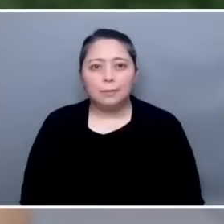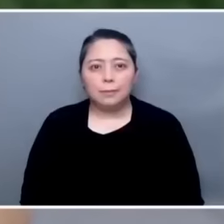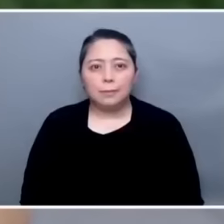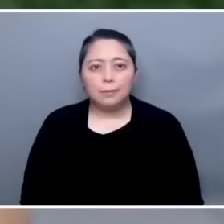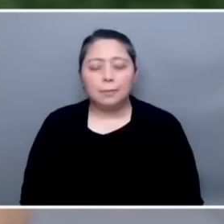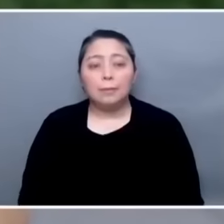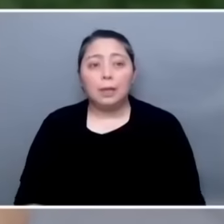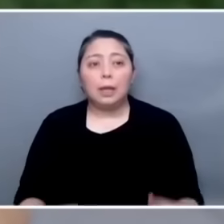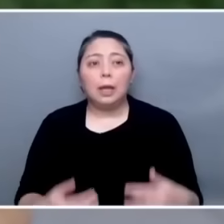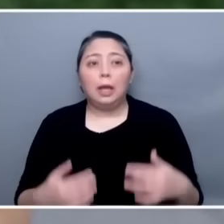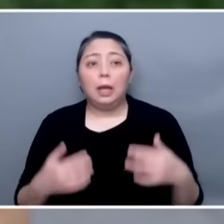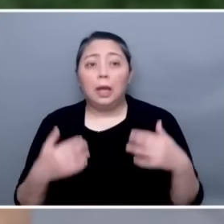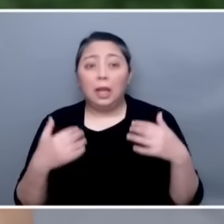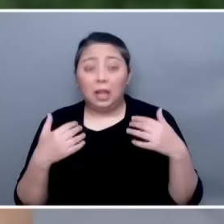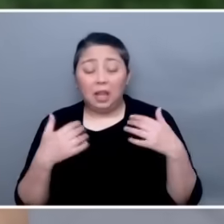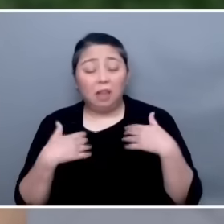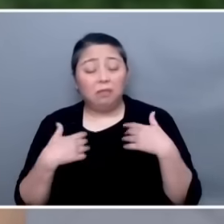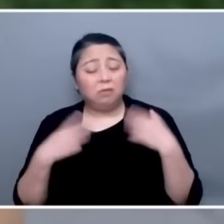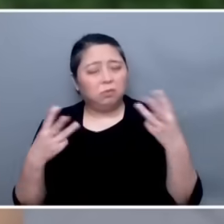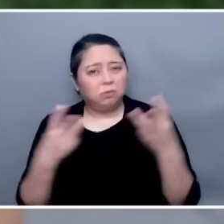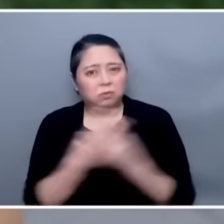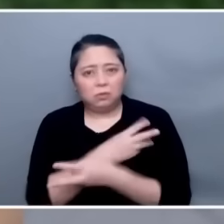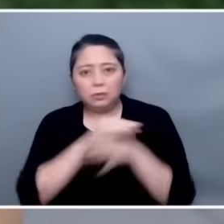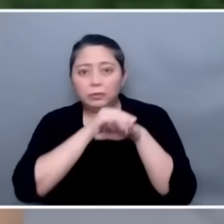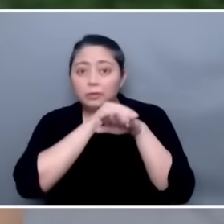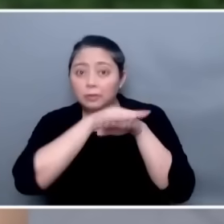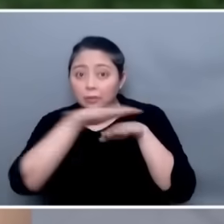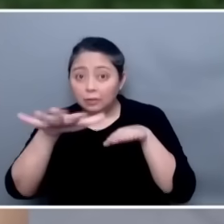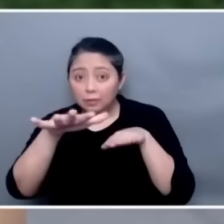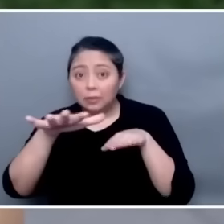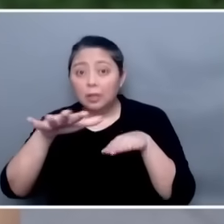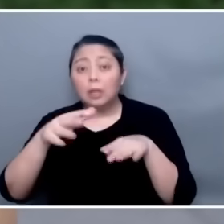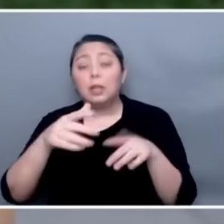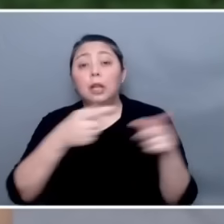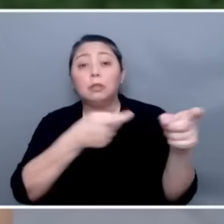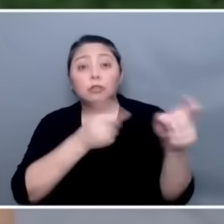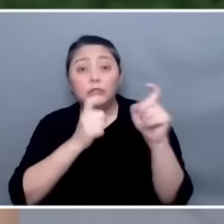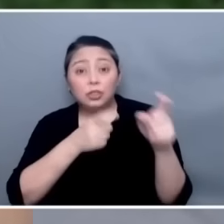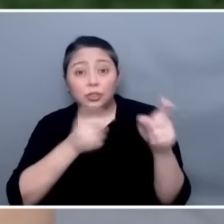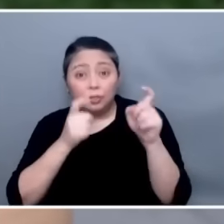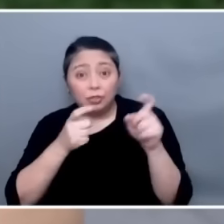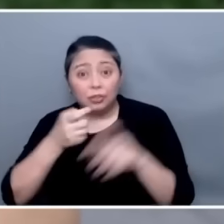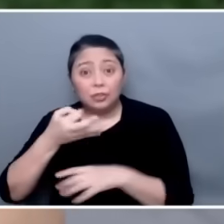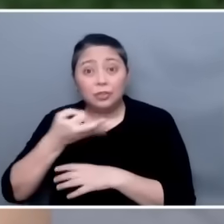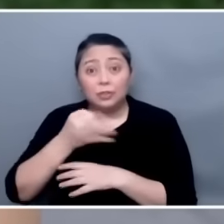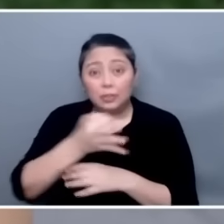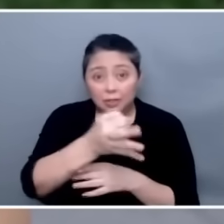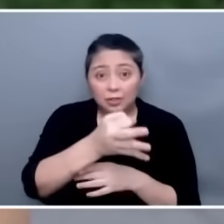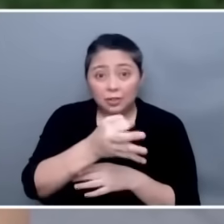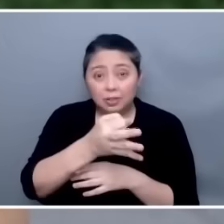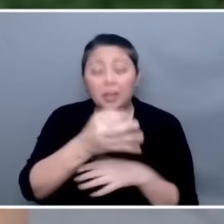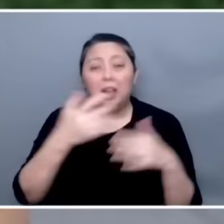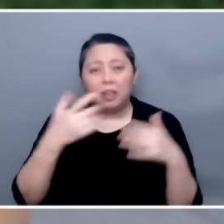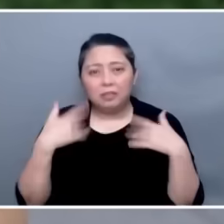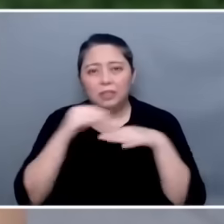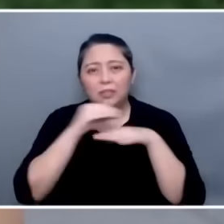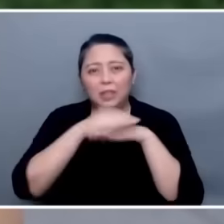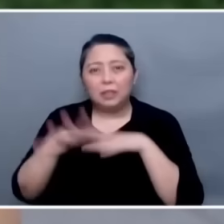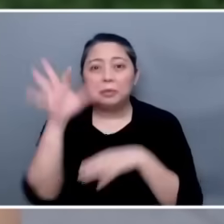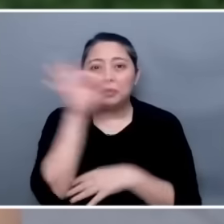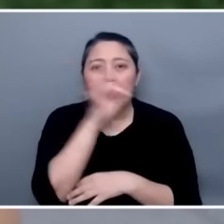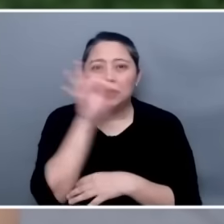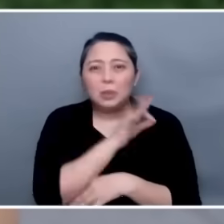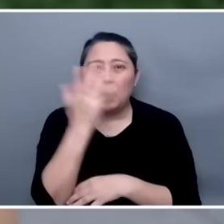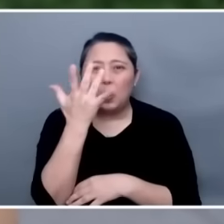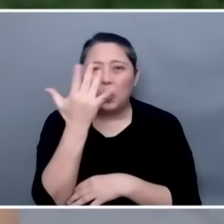Labis na naapektuhan ang kabuhayan ng mga Pilipinong mangingisda dahil sa pagharang ng mga dayuhang barko malapit